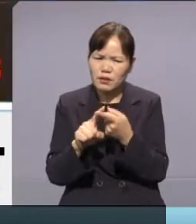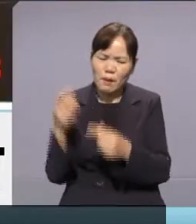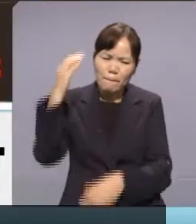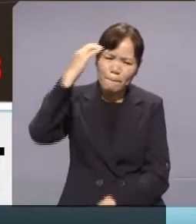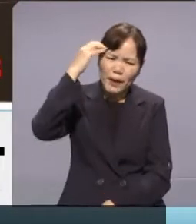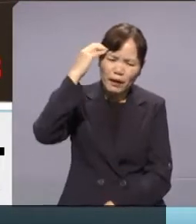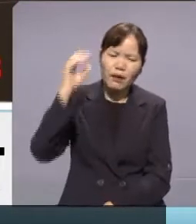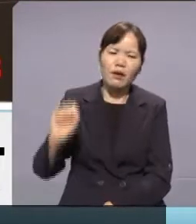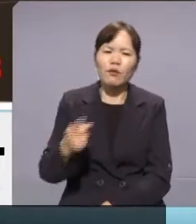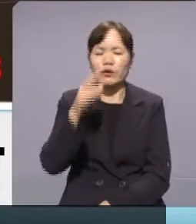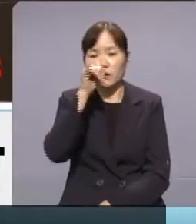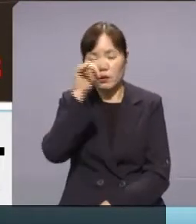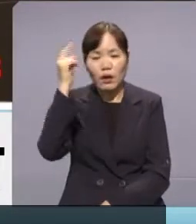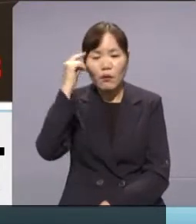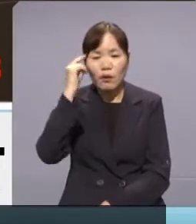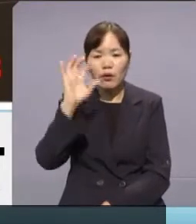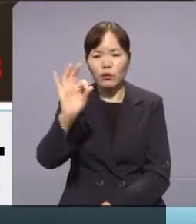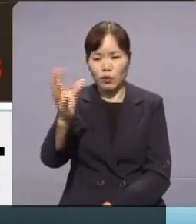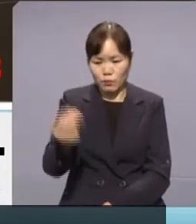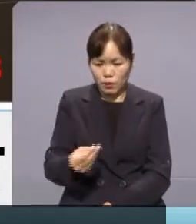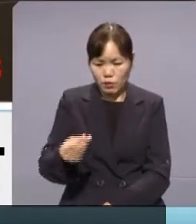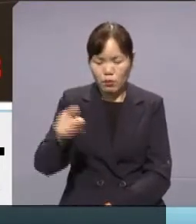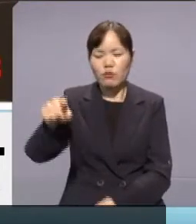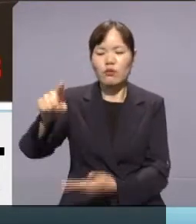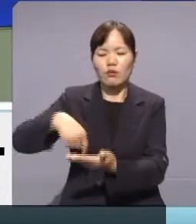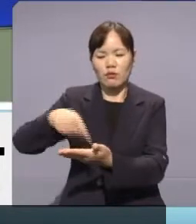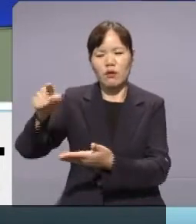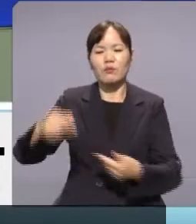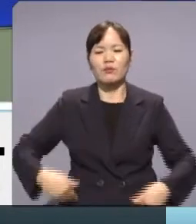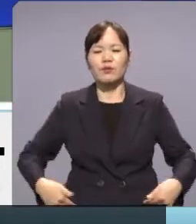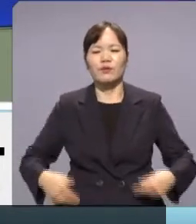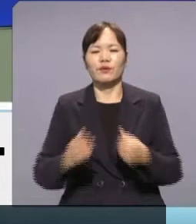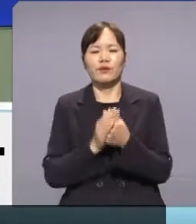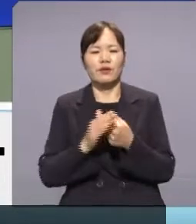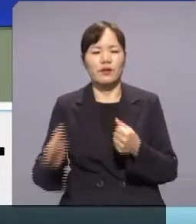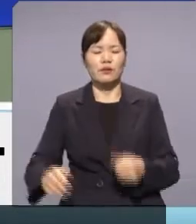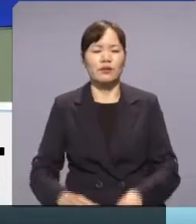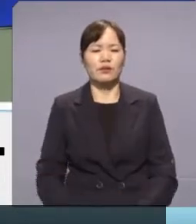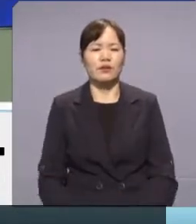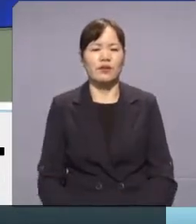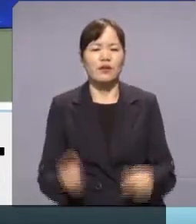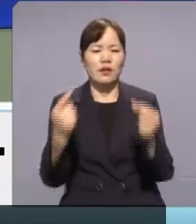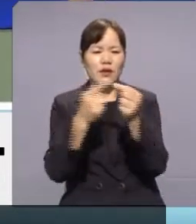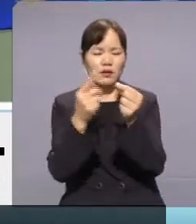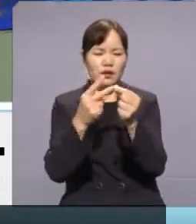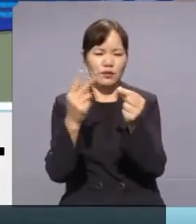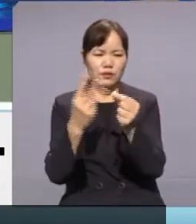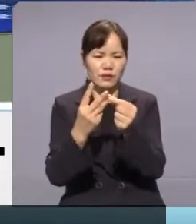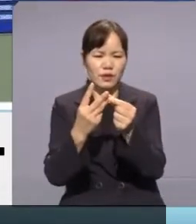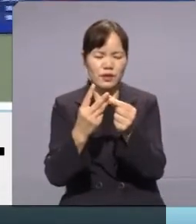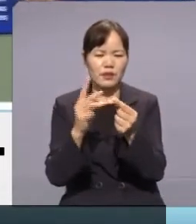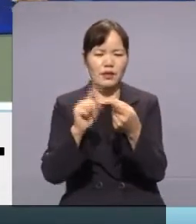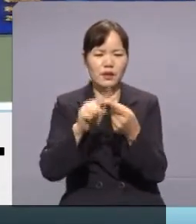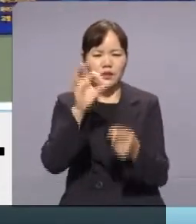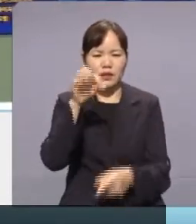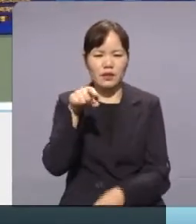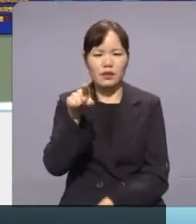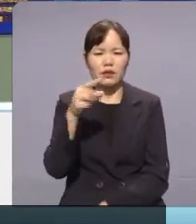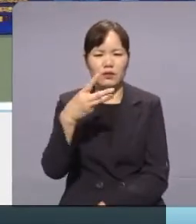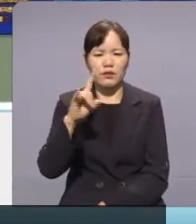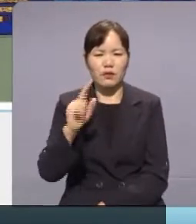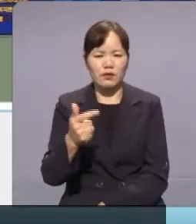예. 대출은 갚아야 되니까요. 그래서 세 가지를 얘기를 말씀을 지금 뭐 워렌 버핏이 어떤 패턴으로 나오고